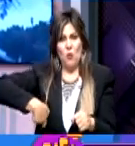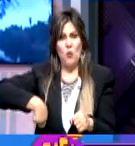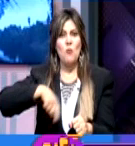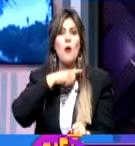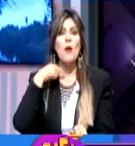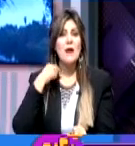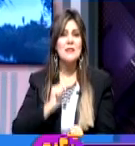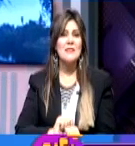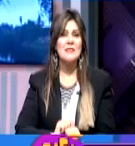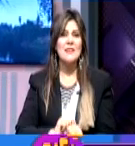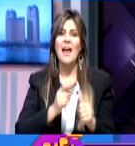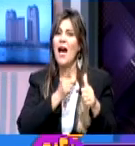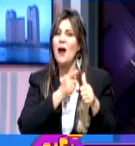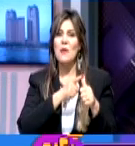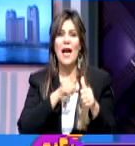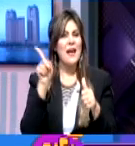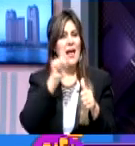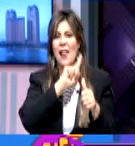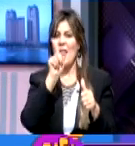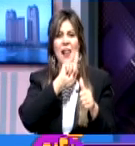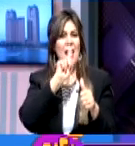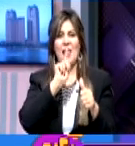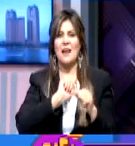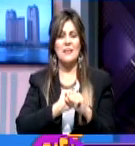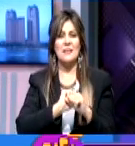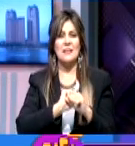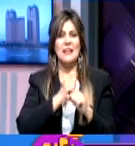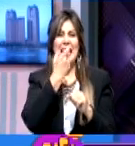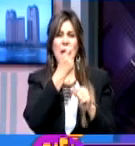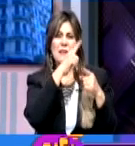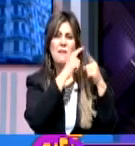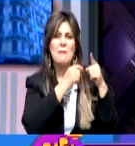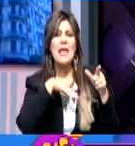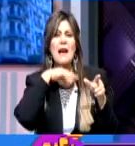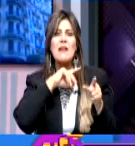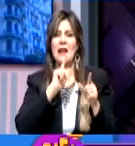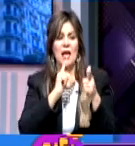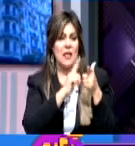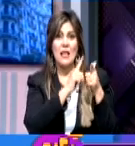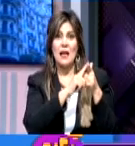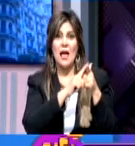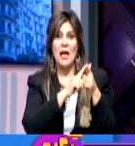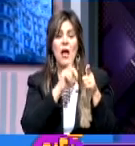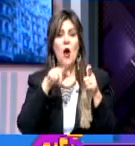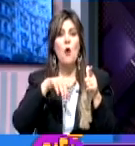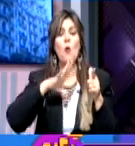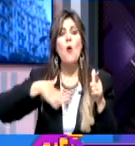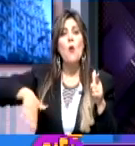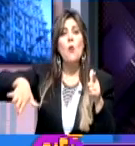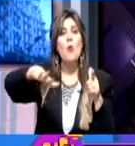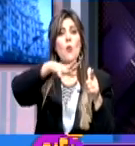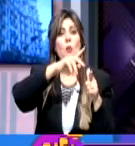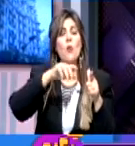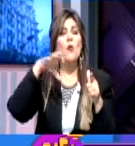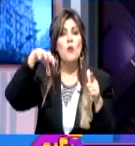يعني أولا لا أظن أنها كافية. ثانيا أنها لا تطبق في كل في